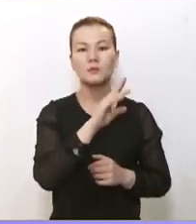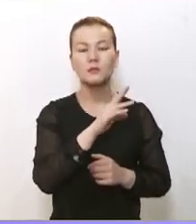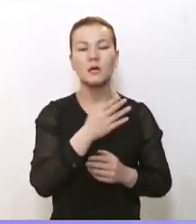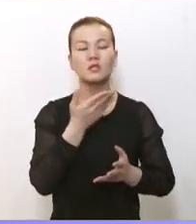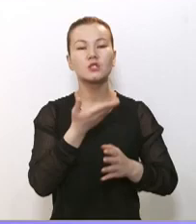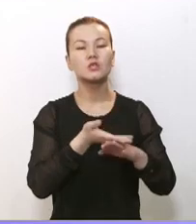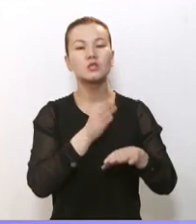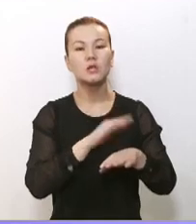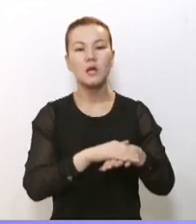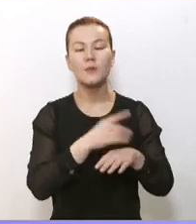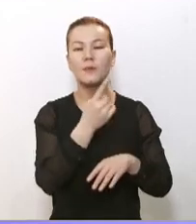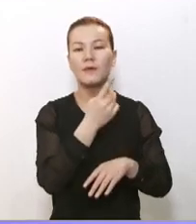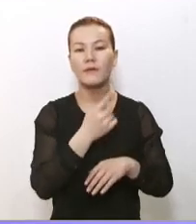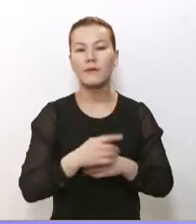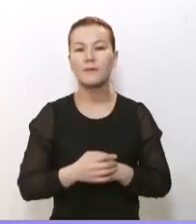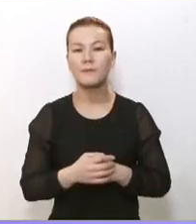тяжелее первого?